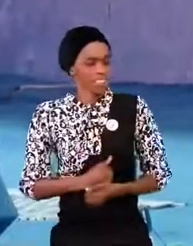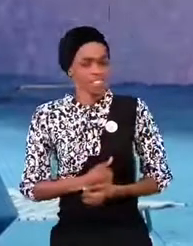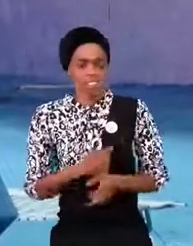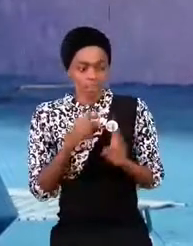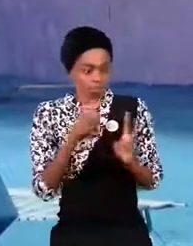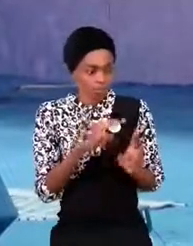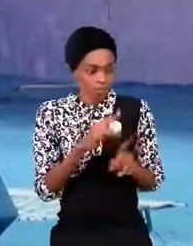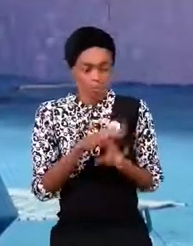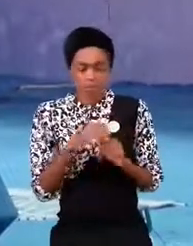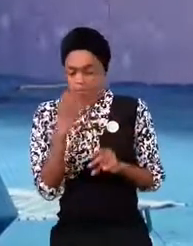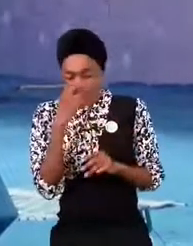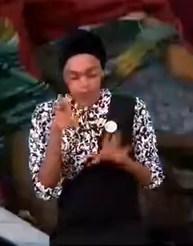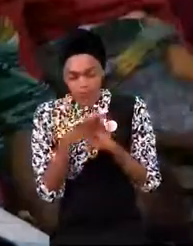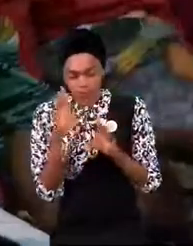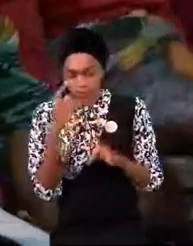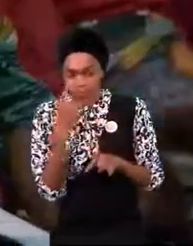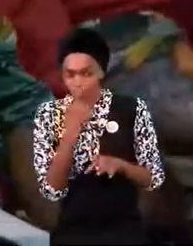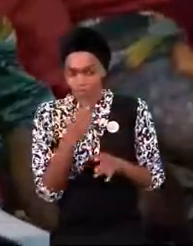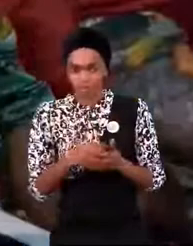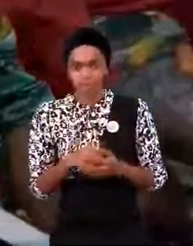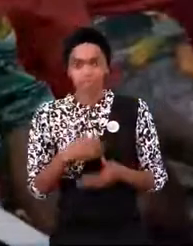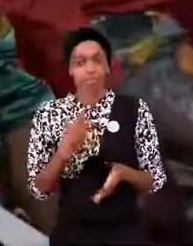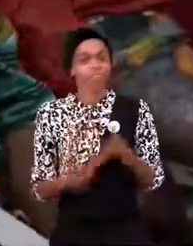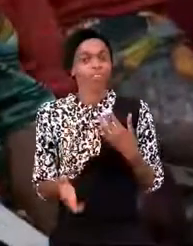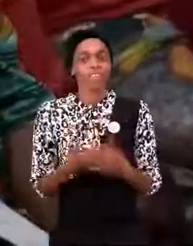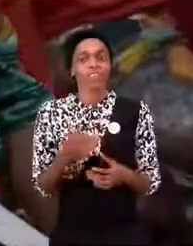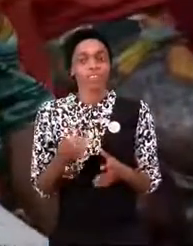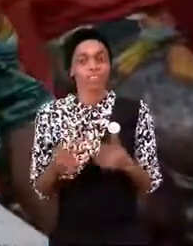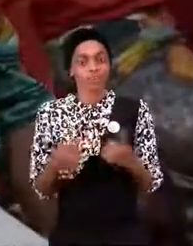encore, écris immédiatement.